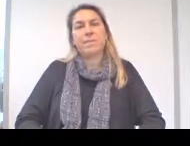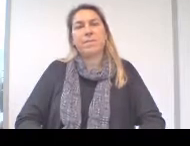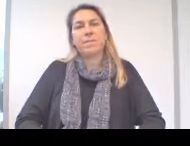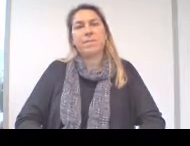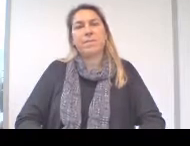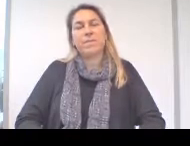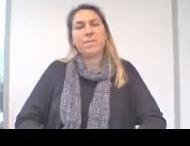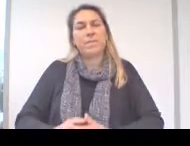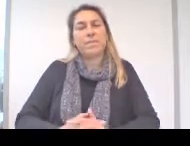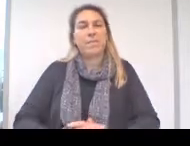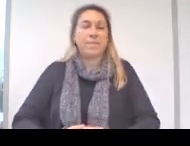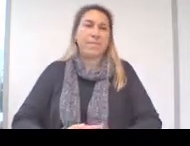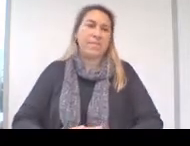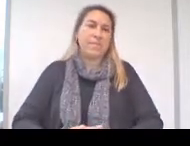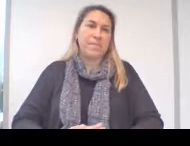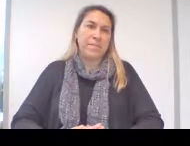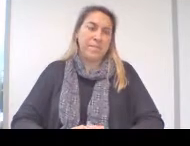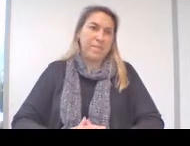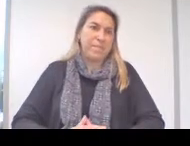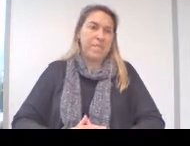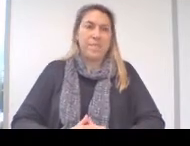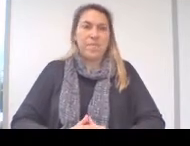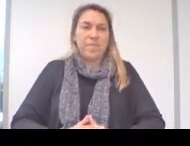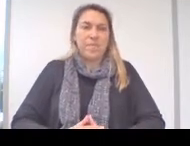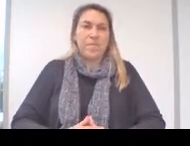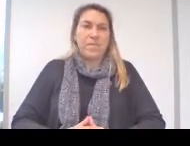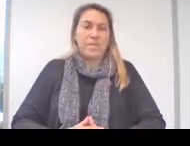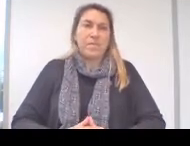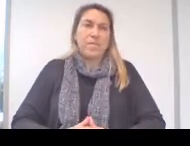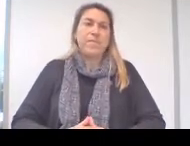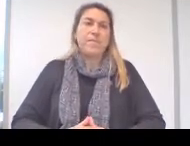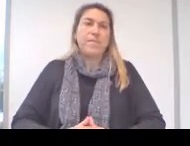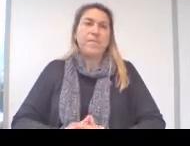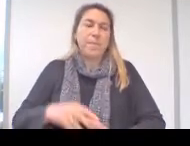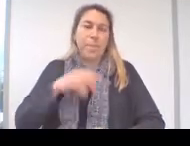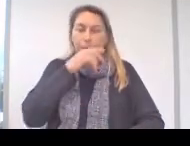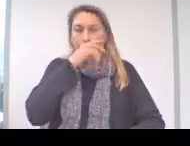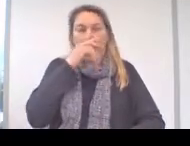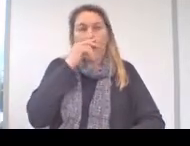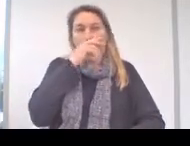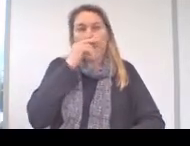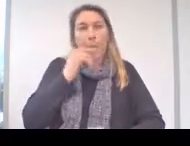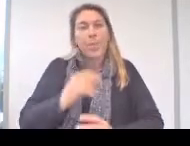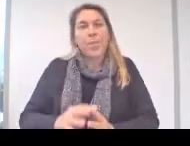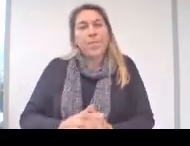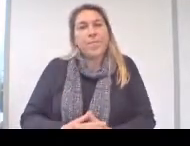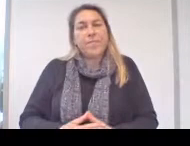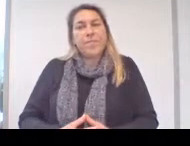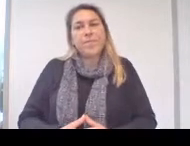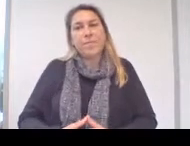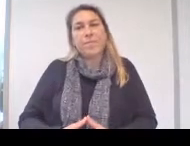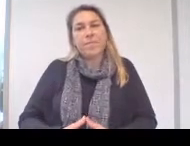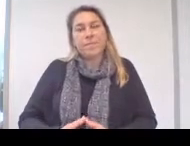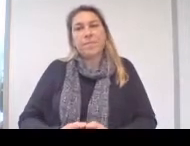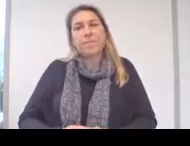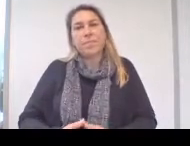restauration emportée, on en a parlé. Donc, je pense que c'est ça qu'il faut dire, c'est qu'il faut, bien évidemment, la situation, on l'espère, va s'arrêter le plus vite